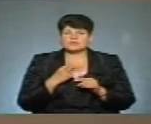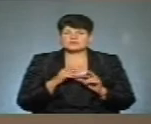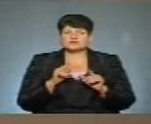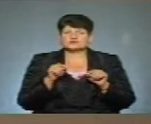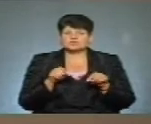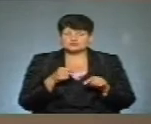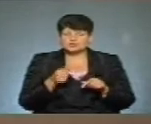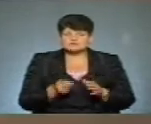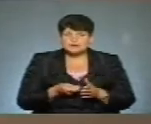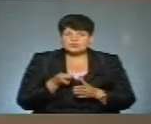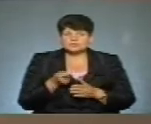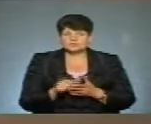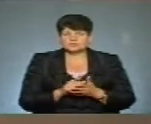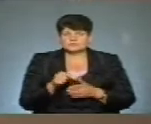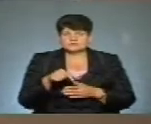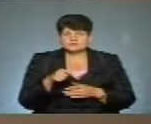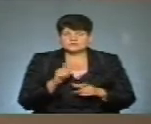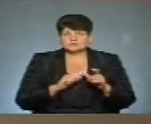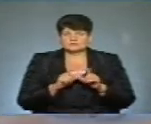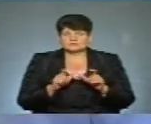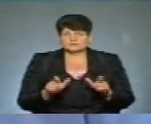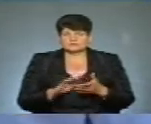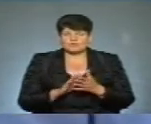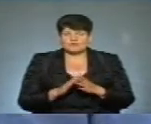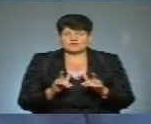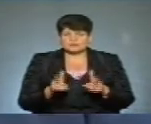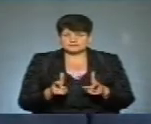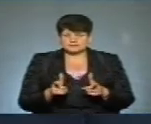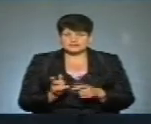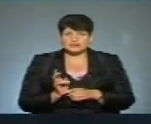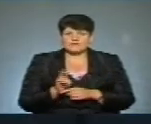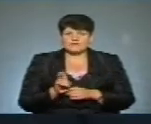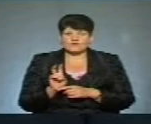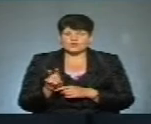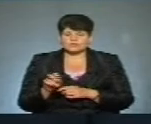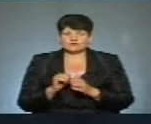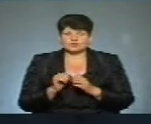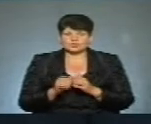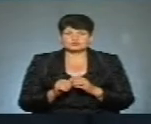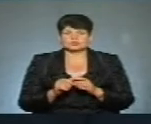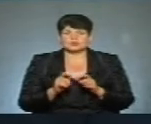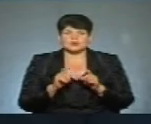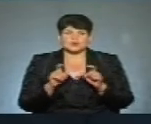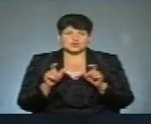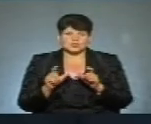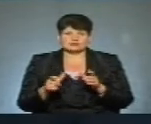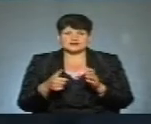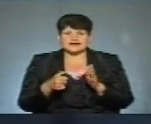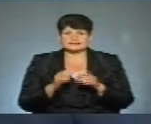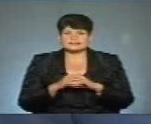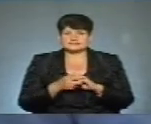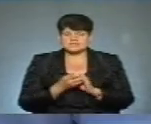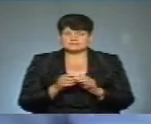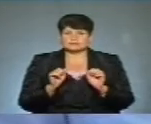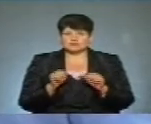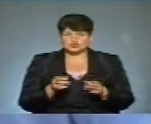цьогоріч подають документи в цей університет в умовах карантину. На вході в кожен корпус стоїть антисептик, є де можна